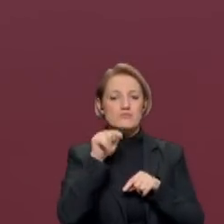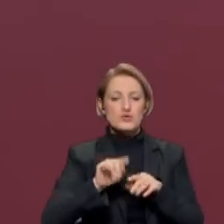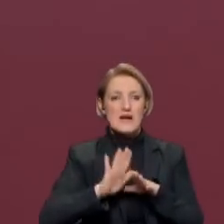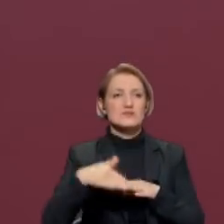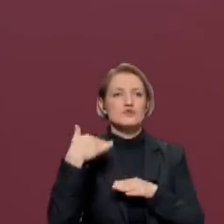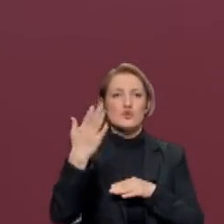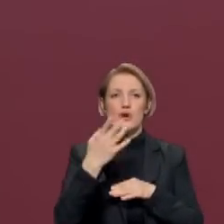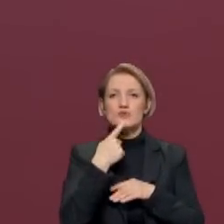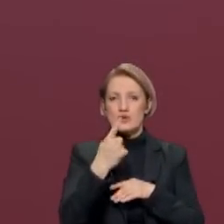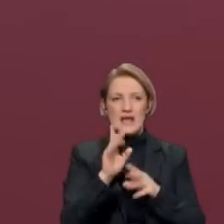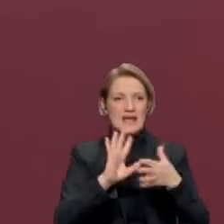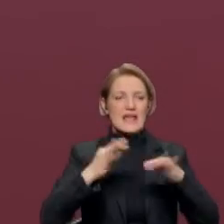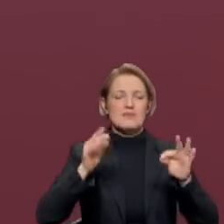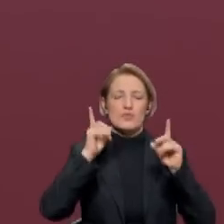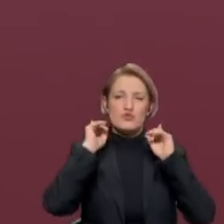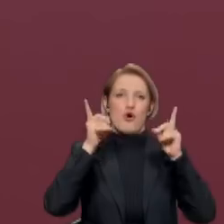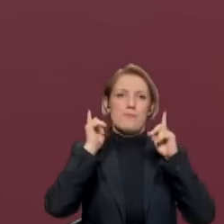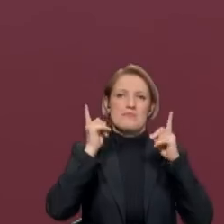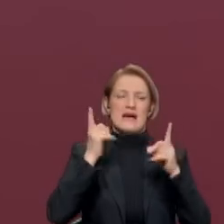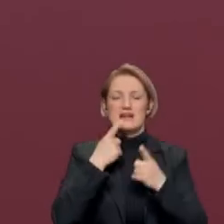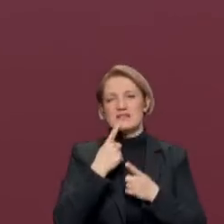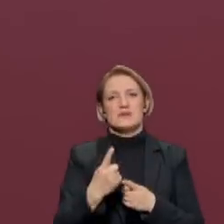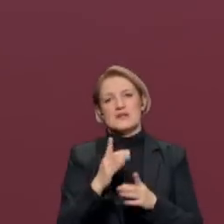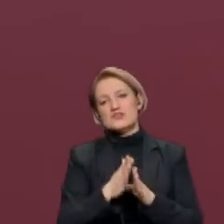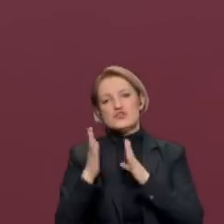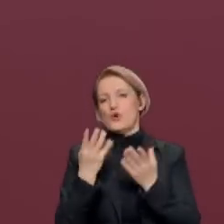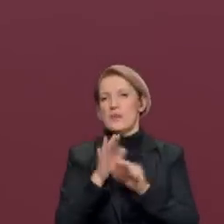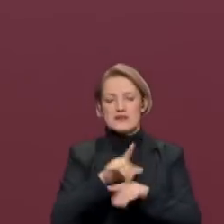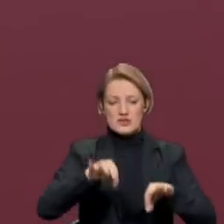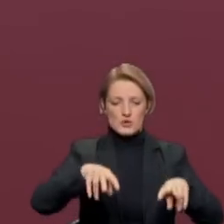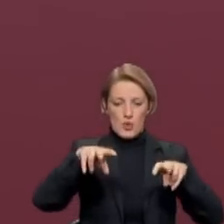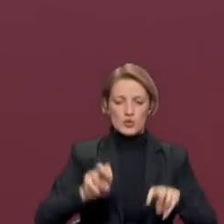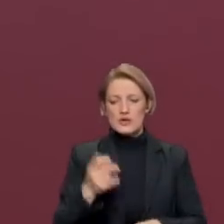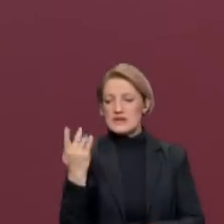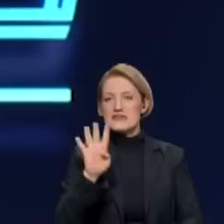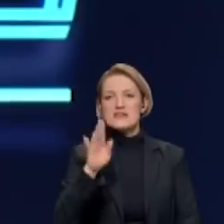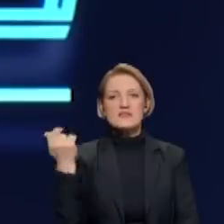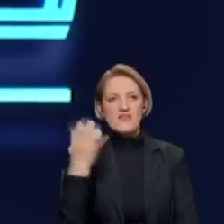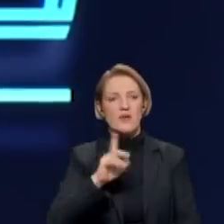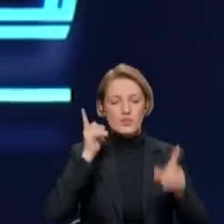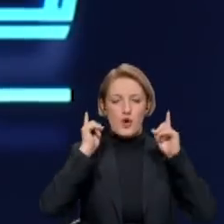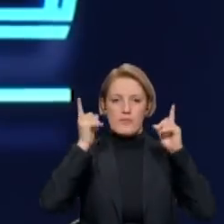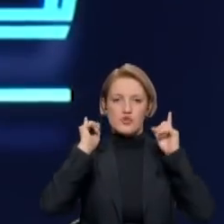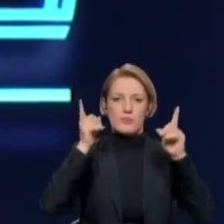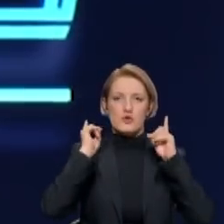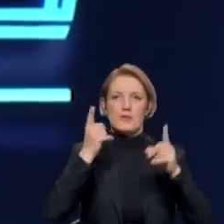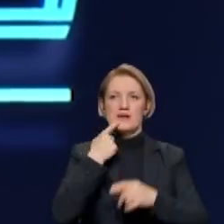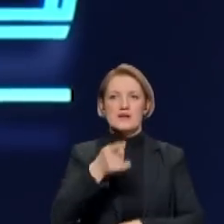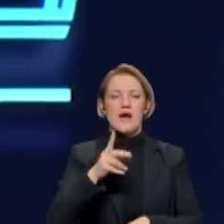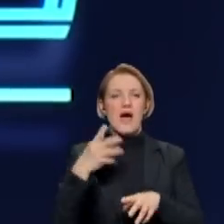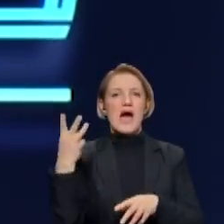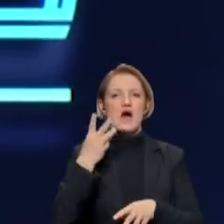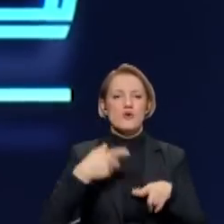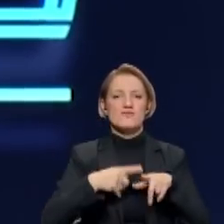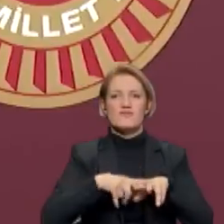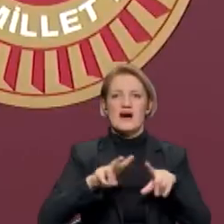sonra söyleyeceği kelime tövbe estağfurullah dışında bir şey olamaz. Otursun şimdi 40 sefer tövbe etsin. Erdoğan fani ya. Biz bugün